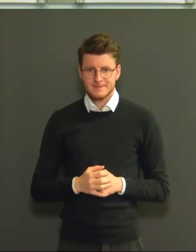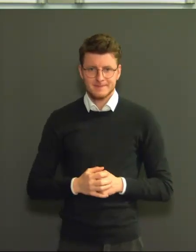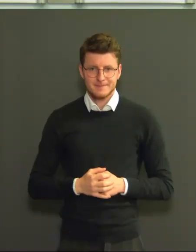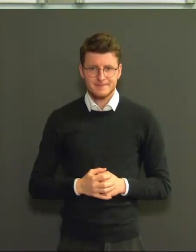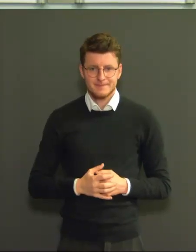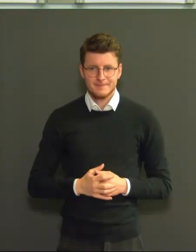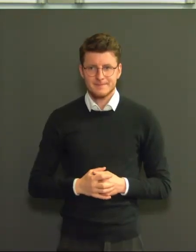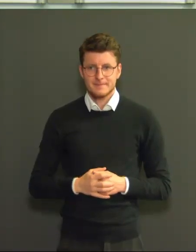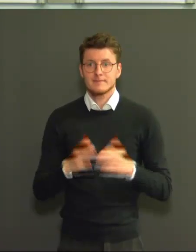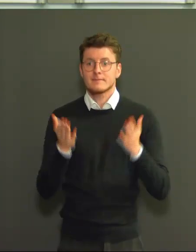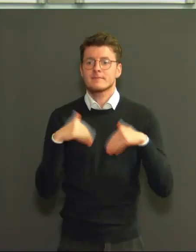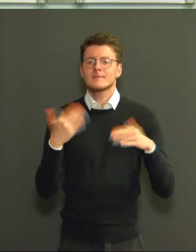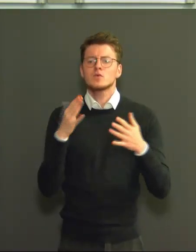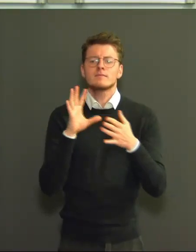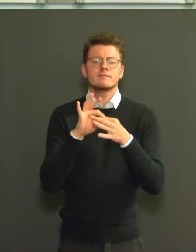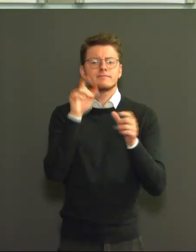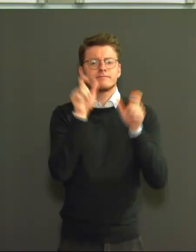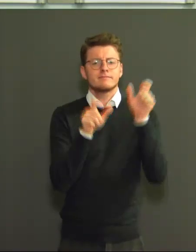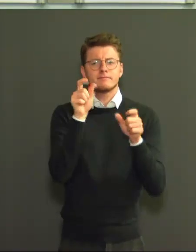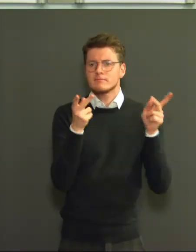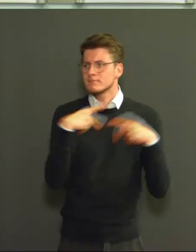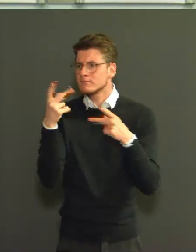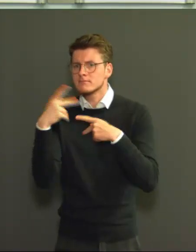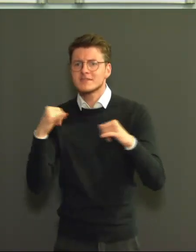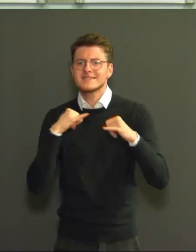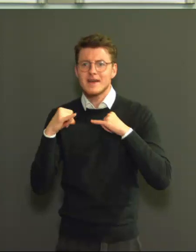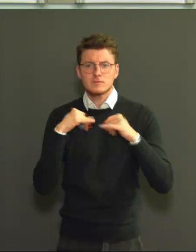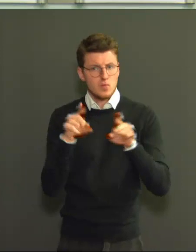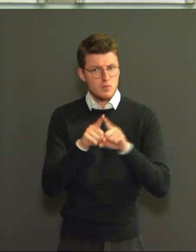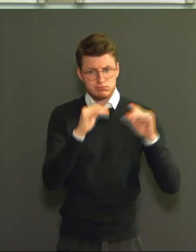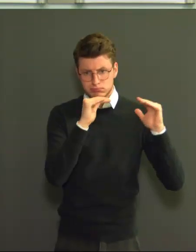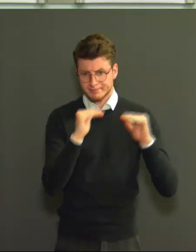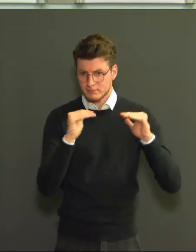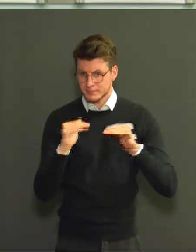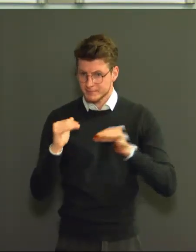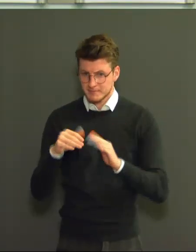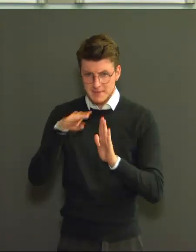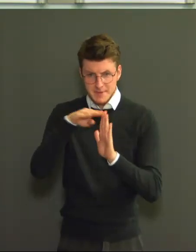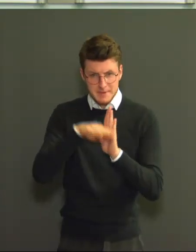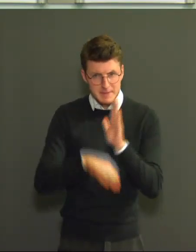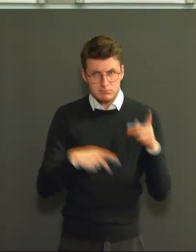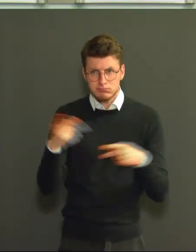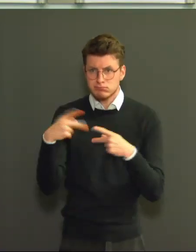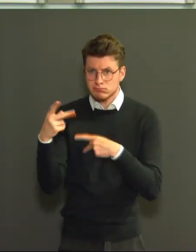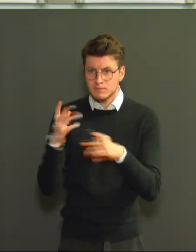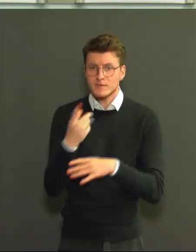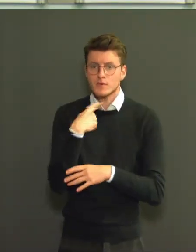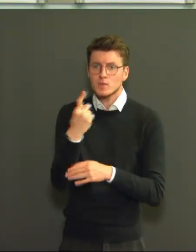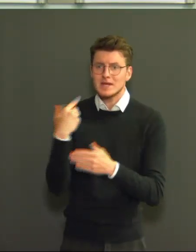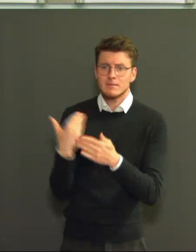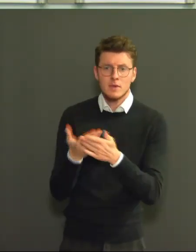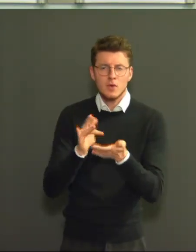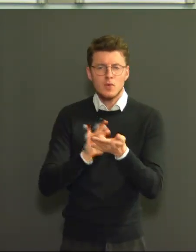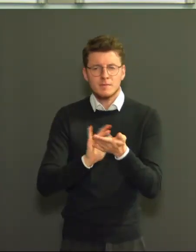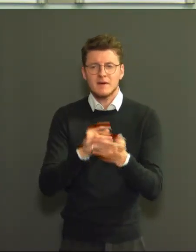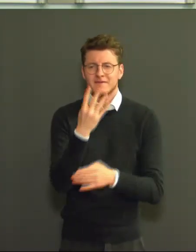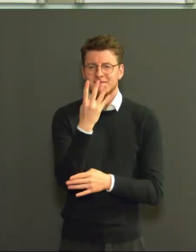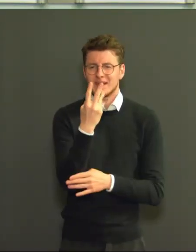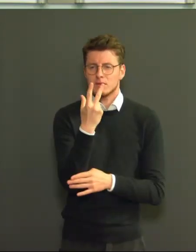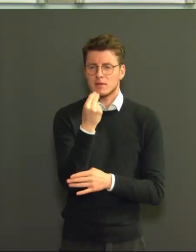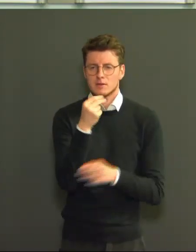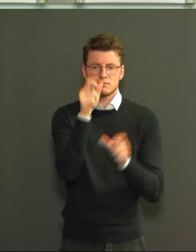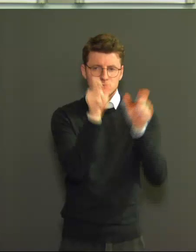Het aantal ziekenhuisopnames gaat ook verder in dalende lijn. De voorbije week waren er gemiddeld 84